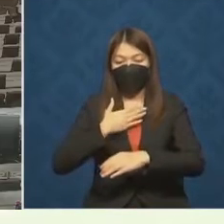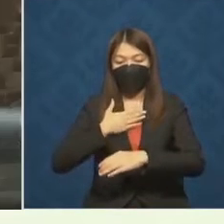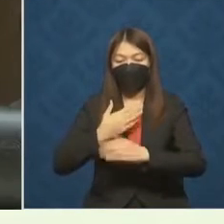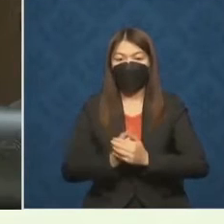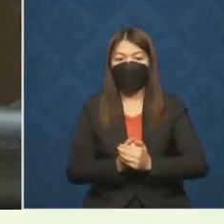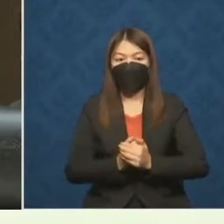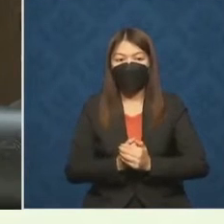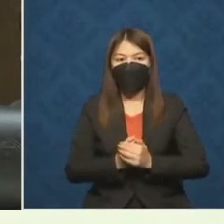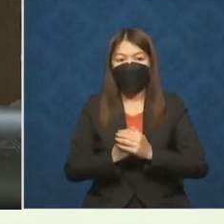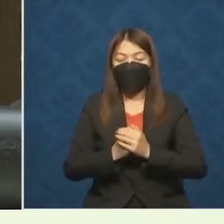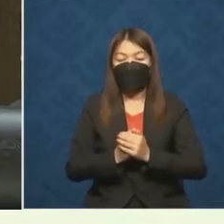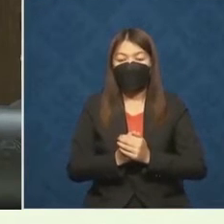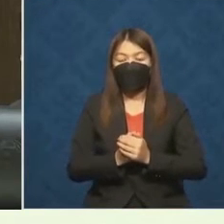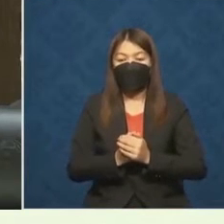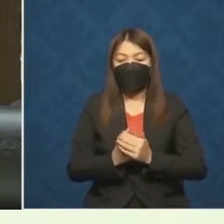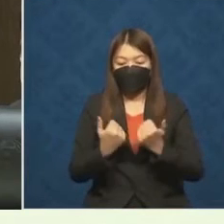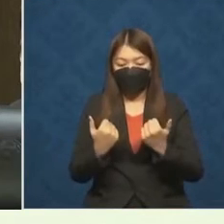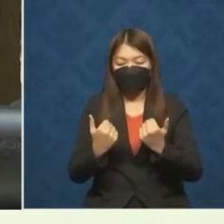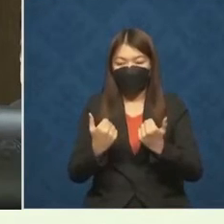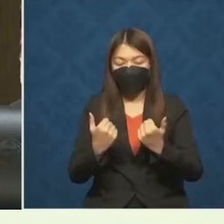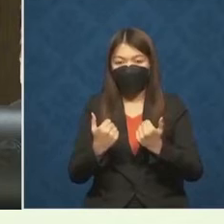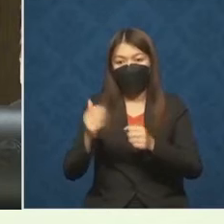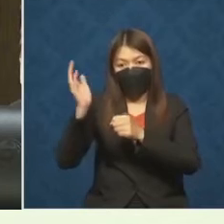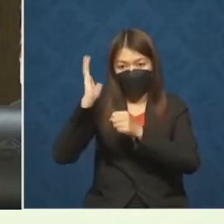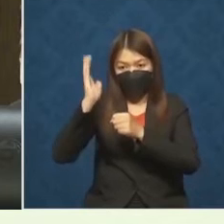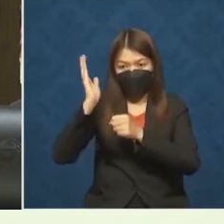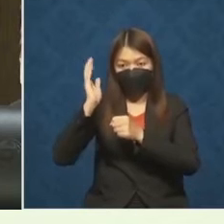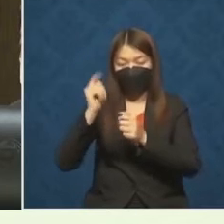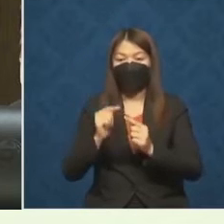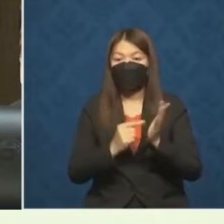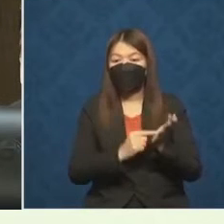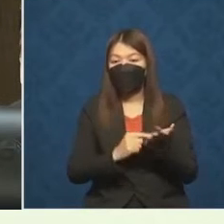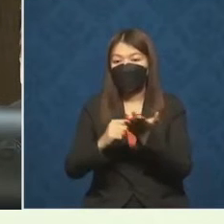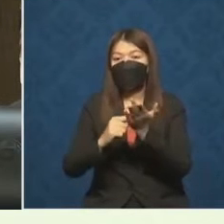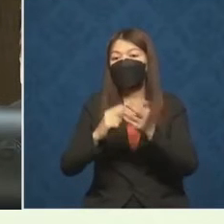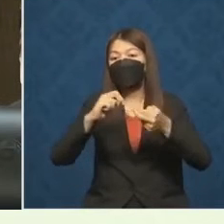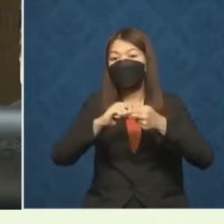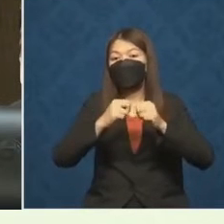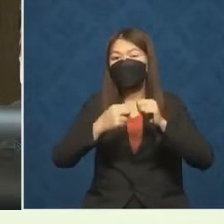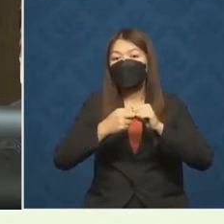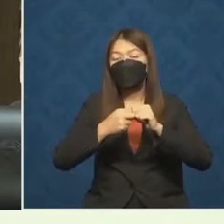ราบเรียนท่านประธานว่าจะมาอภิปรายในเรื่องการเสนอปัญหา